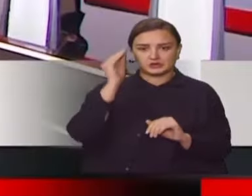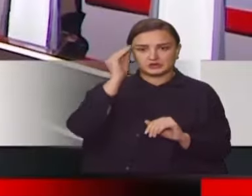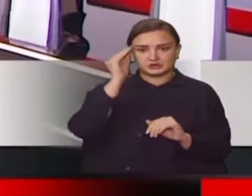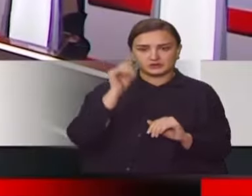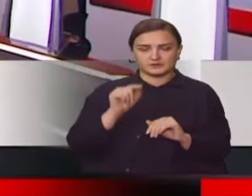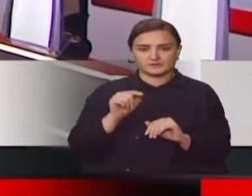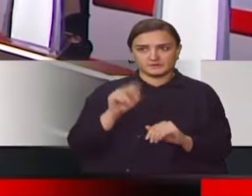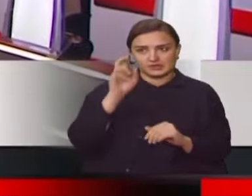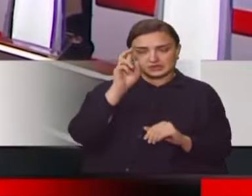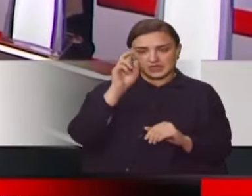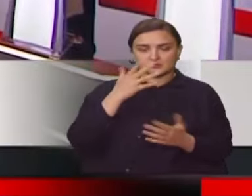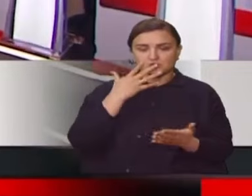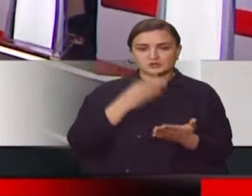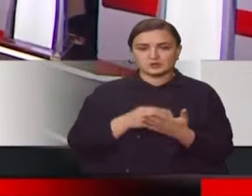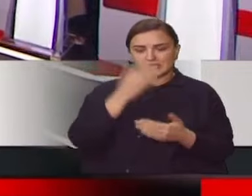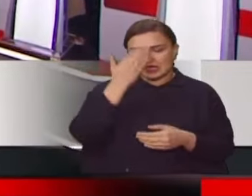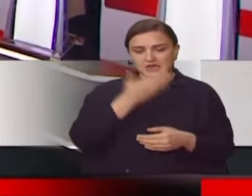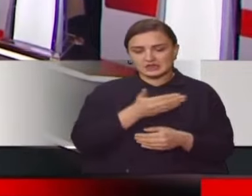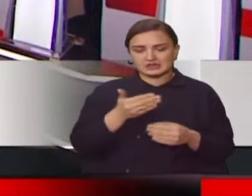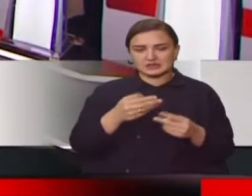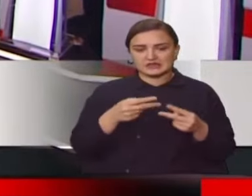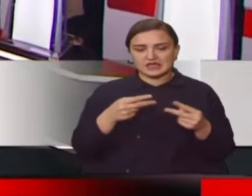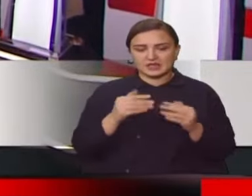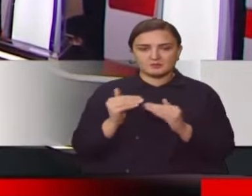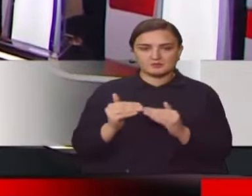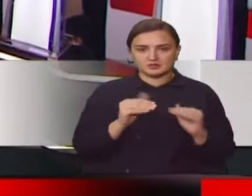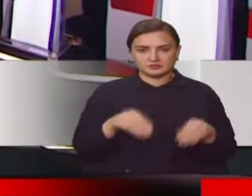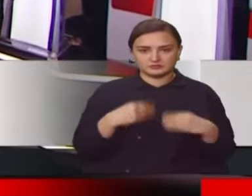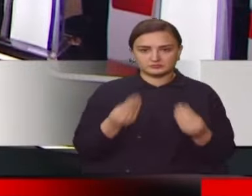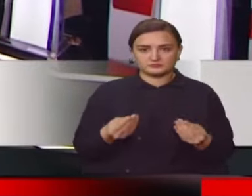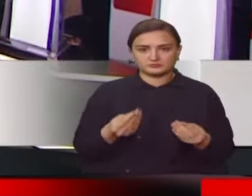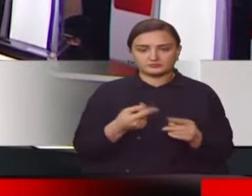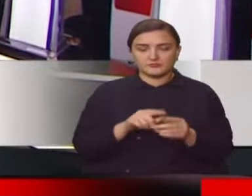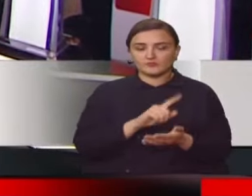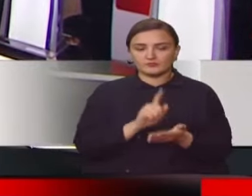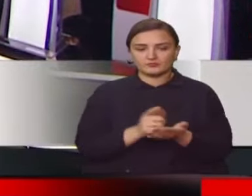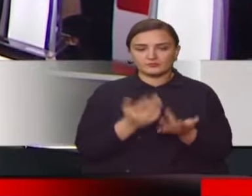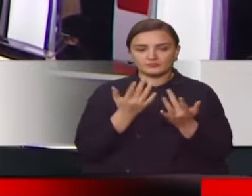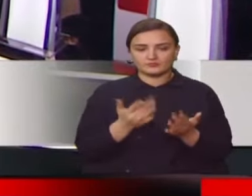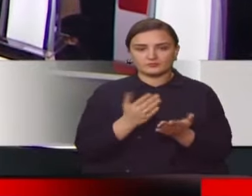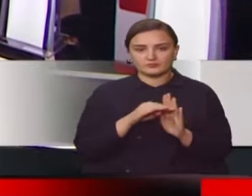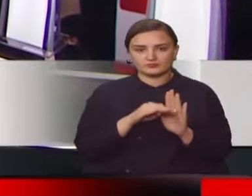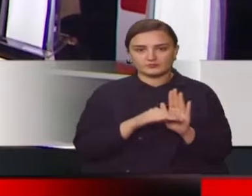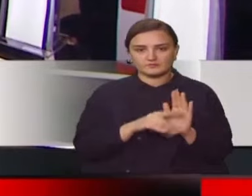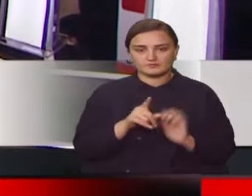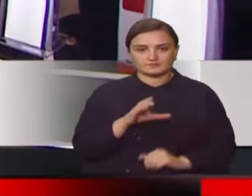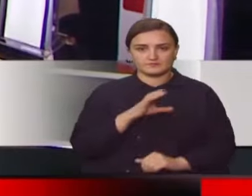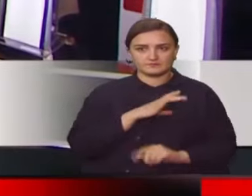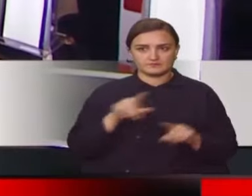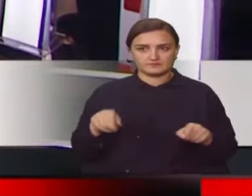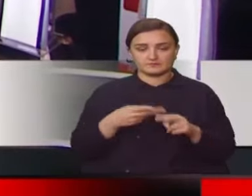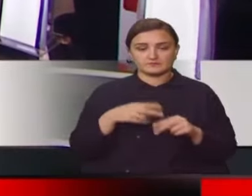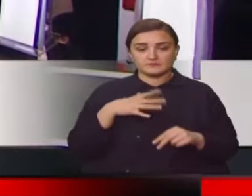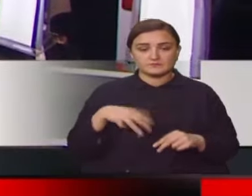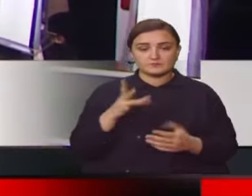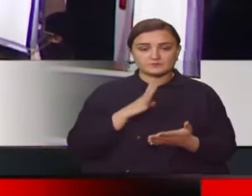იქნება სახელმწიფო საკუთრების ხალხისთვის თანაბრად უსასყიდლოდ გადაცემა. ეს არის აუცილებელი წინაპირობა, რომ გამდიდეთ, იმიტომ რომ ეს ქვეყანა ჩვენ უნდა